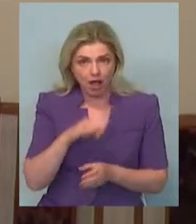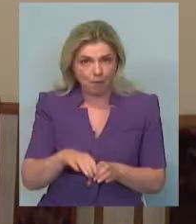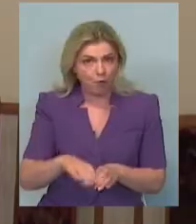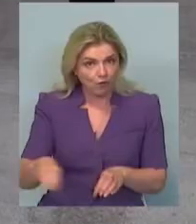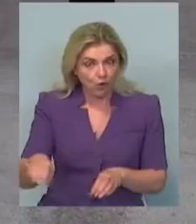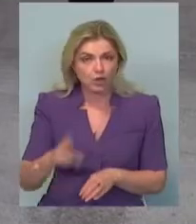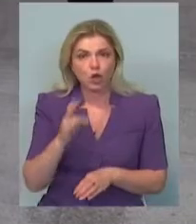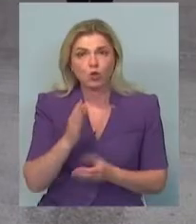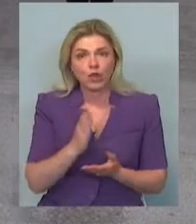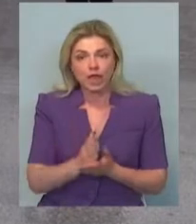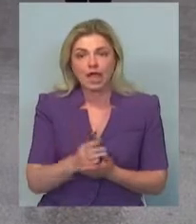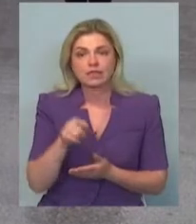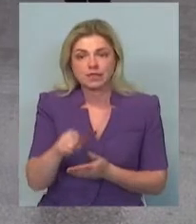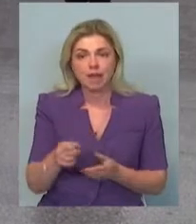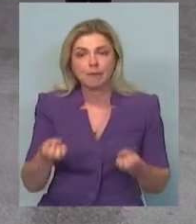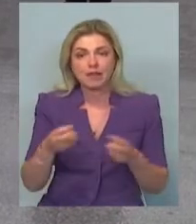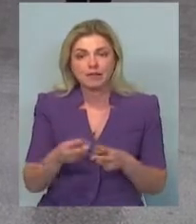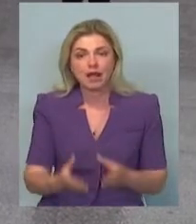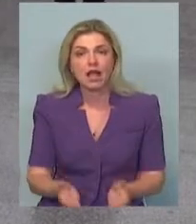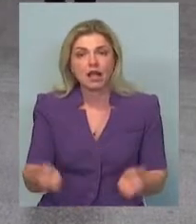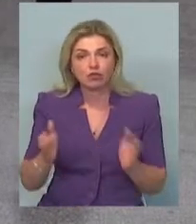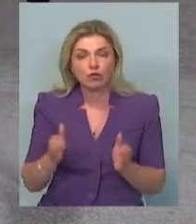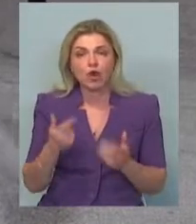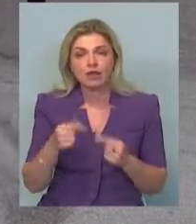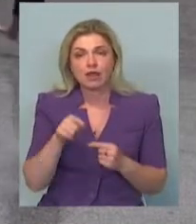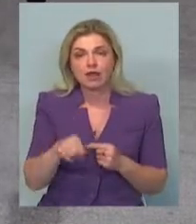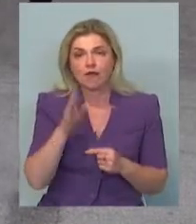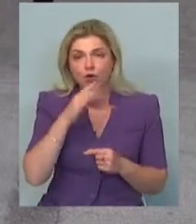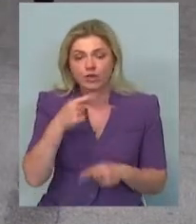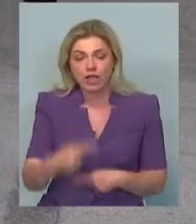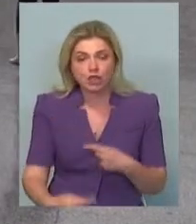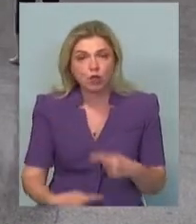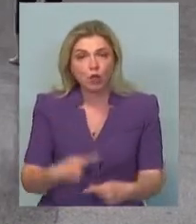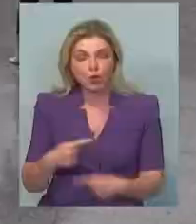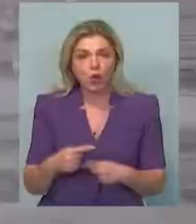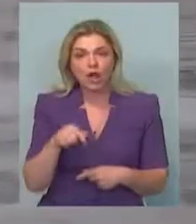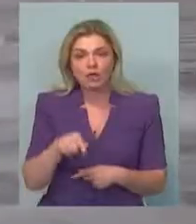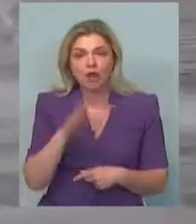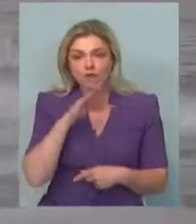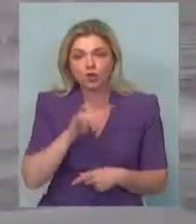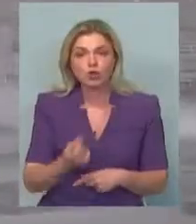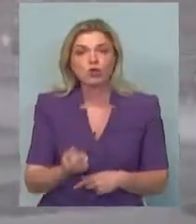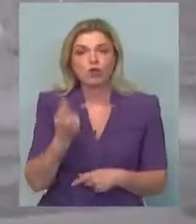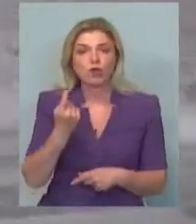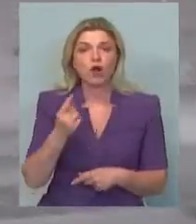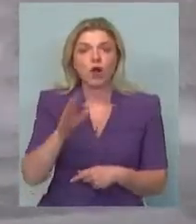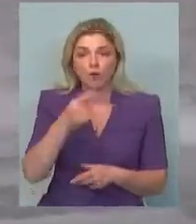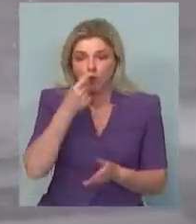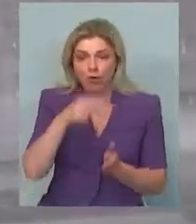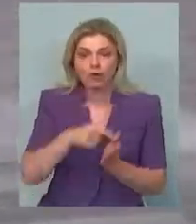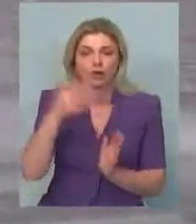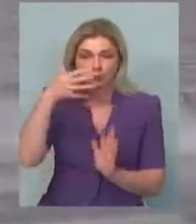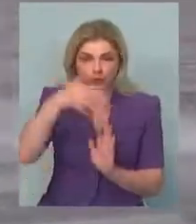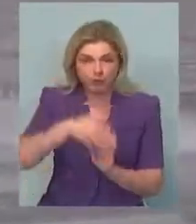є резервуари в фонтані, за допомогою яких фонтан циркулює. Та вода, що виходить назовні, спадає далі на фонтан і